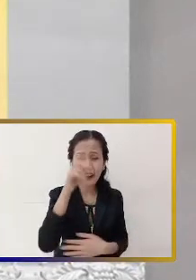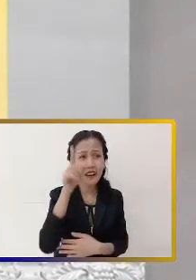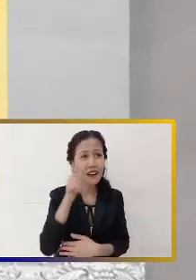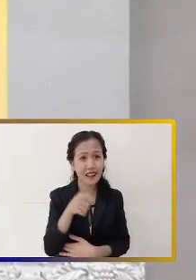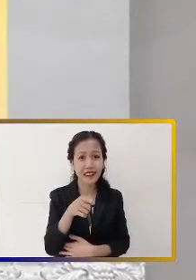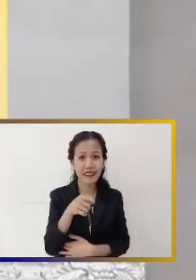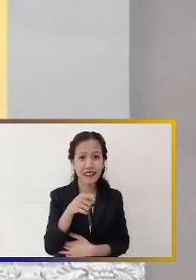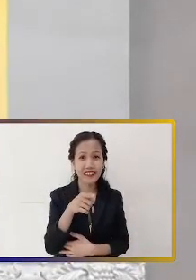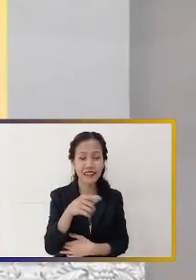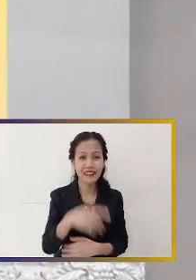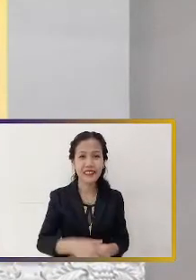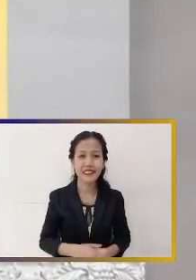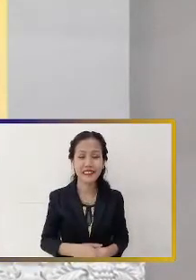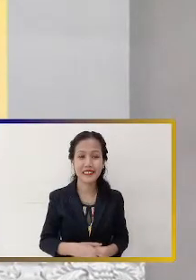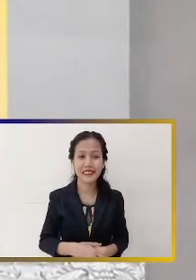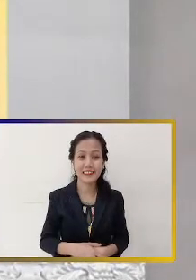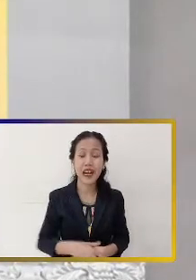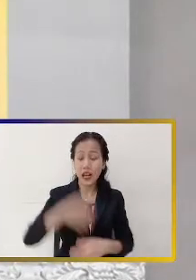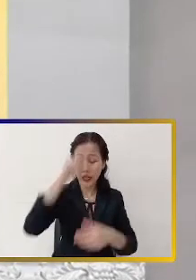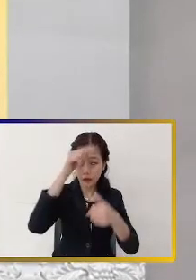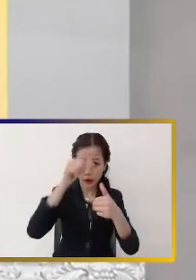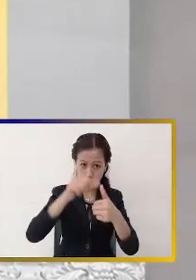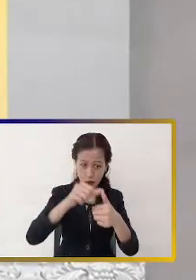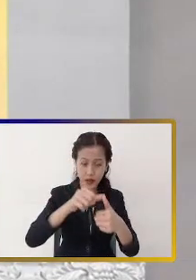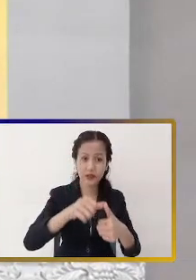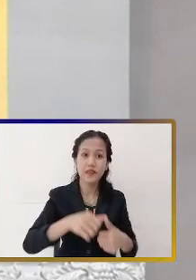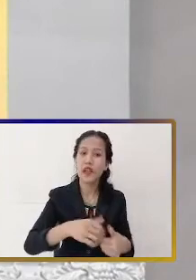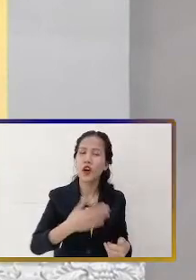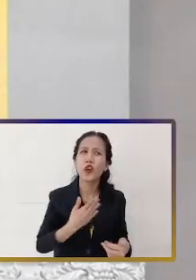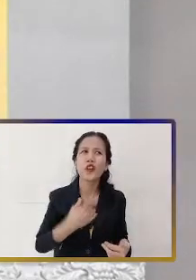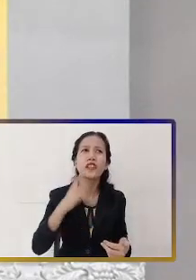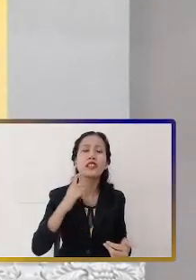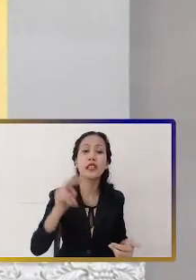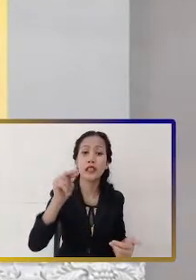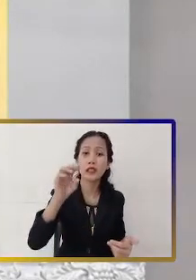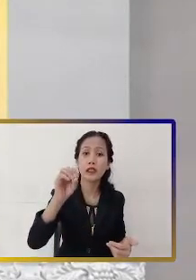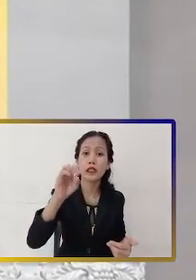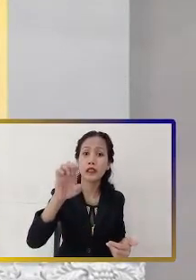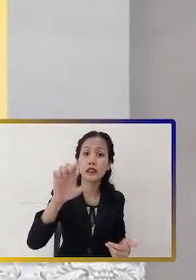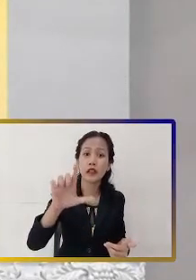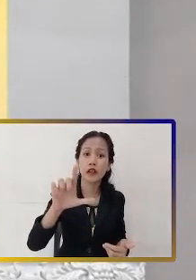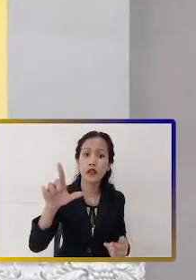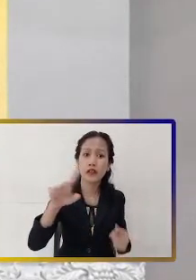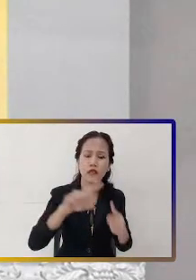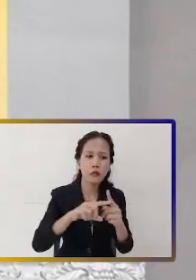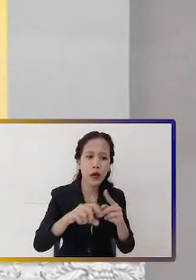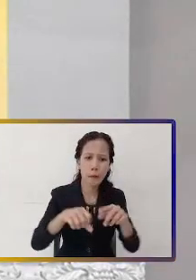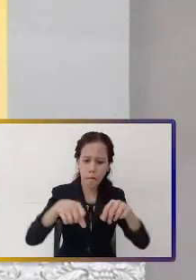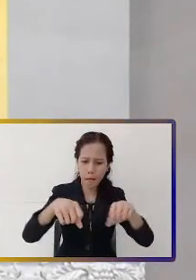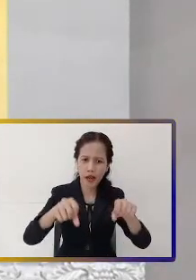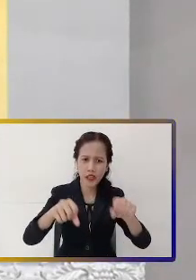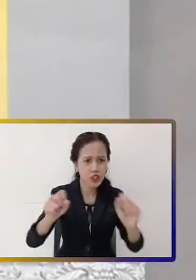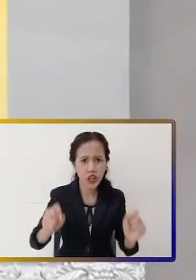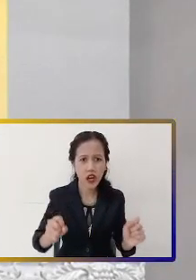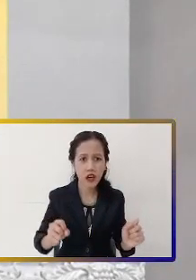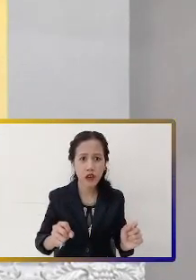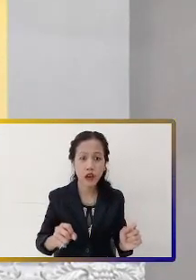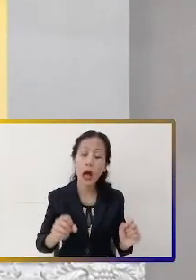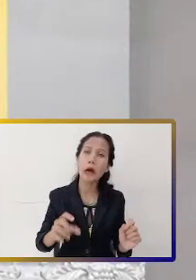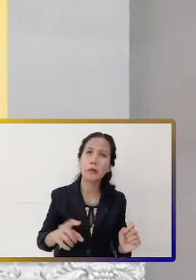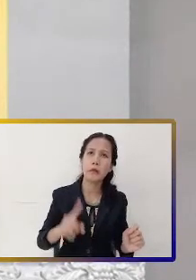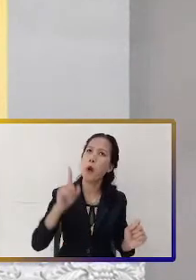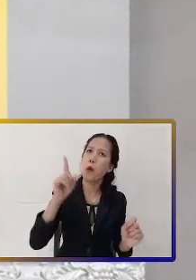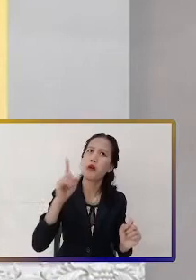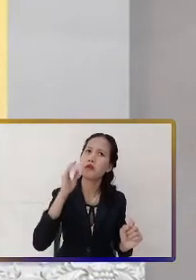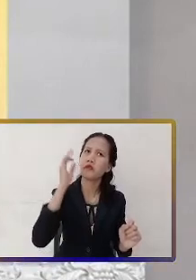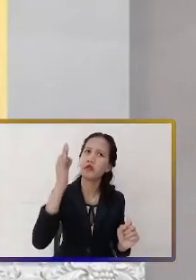Tinignan mo ba? Naalala ko, sabi ni Noel, hanggang doon na lamang sa bisikleta. Pero sabi ko nung araw, bibigyan ka ng Panginoon ng four wheels. Binigyan